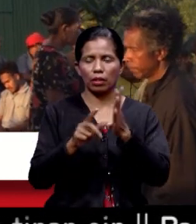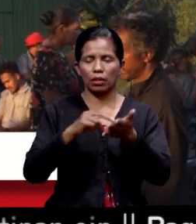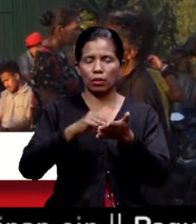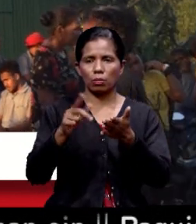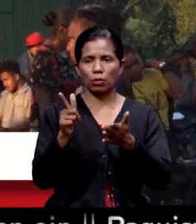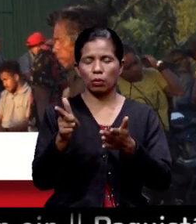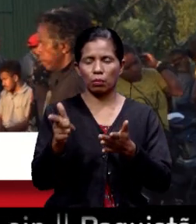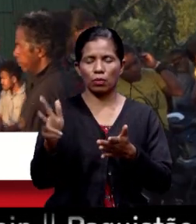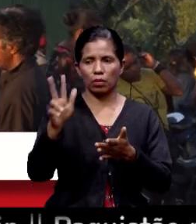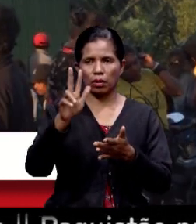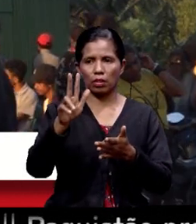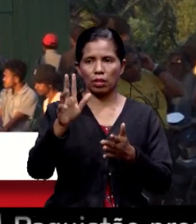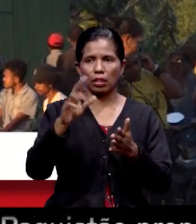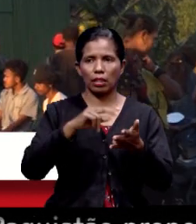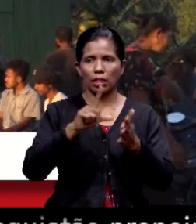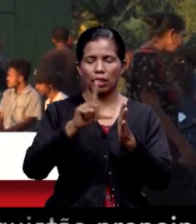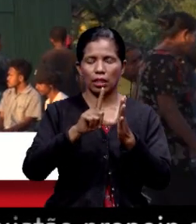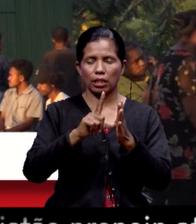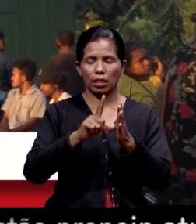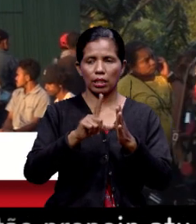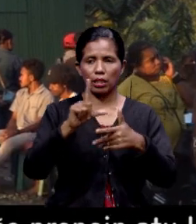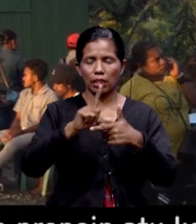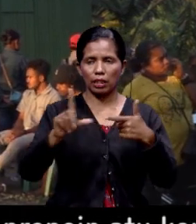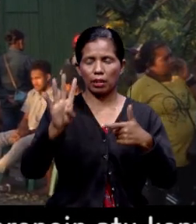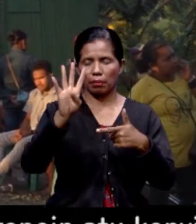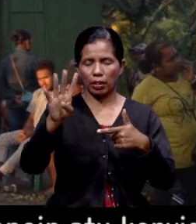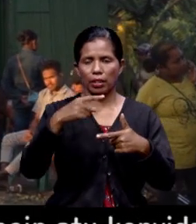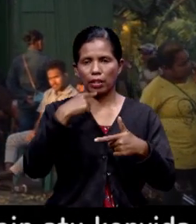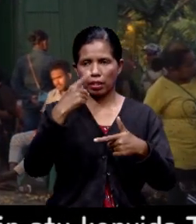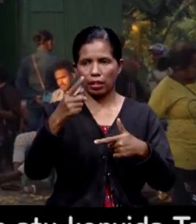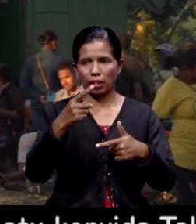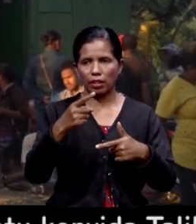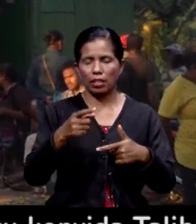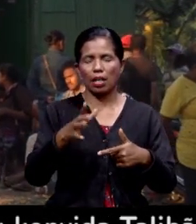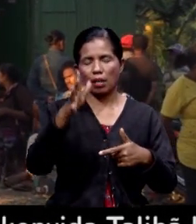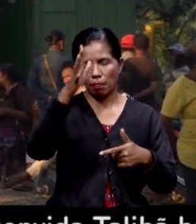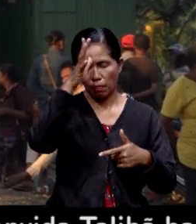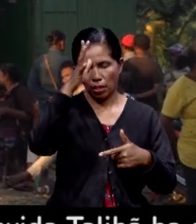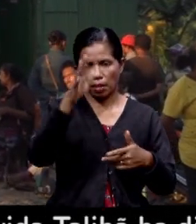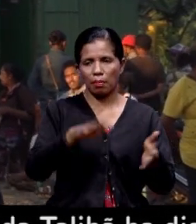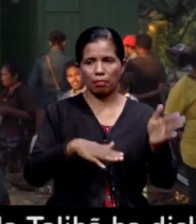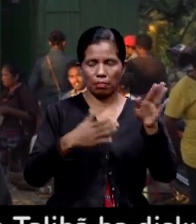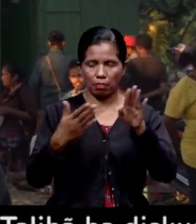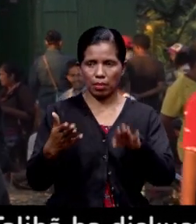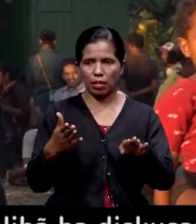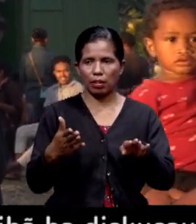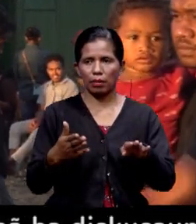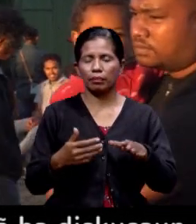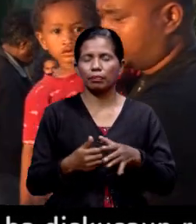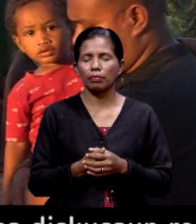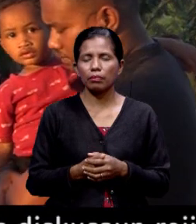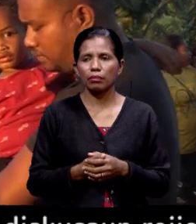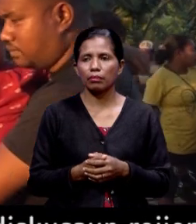ne ba iha linea B hatete ona kata kuando ni ne ama ne sai hansa ni